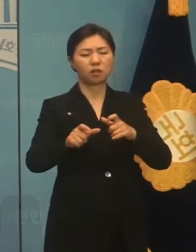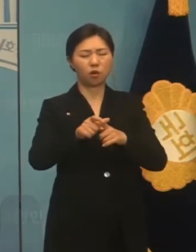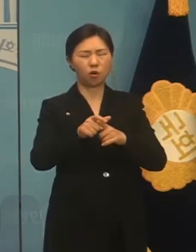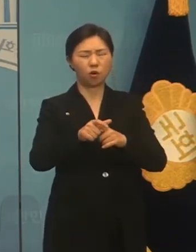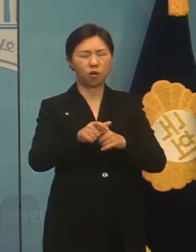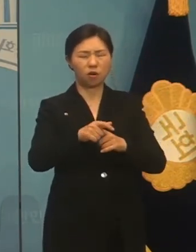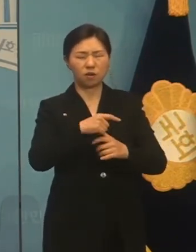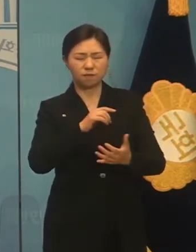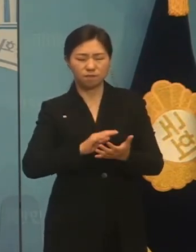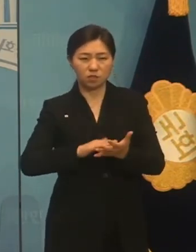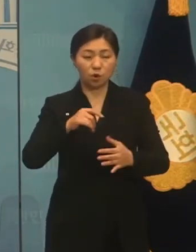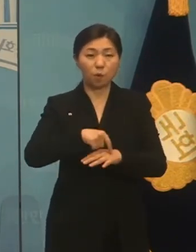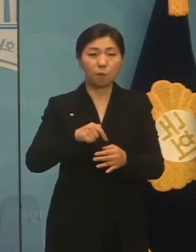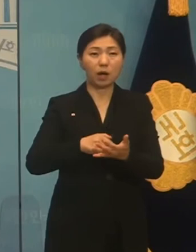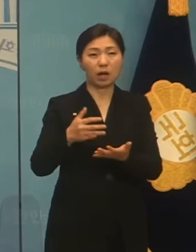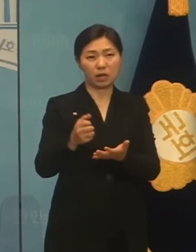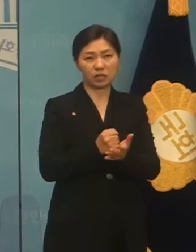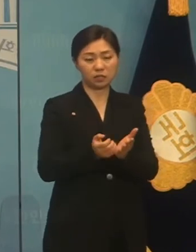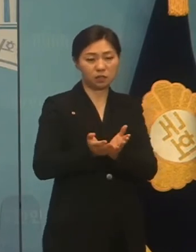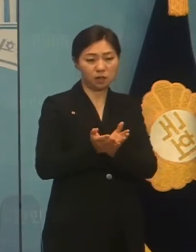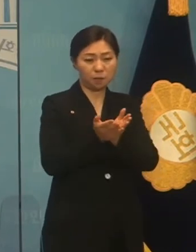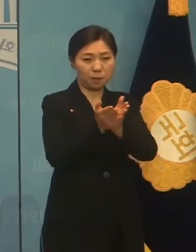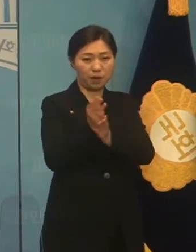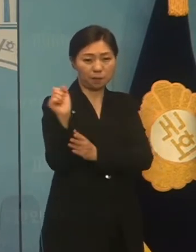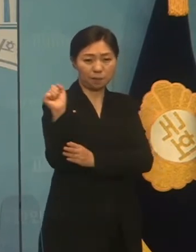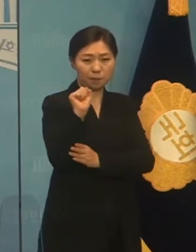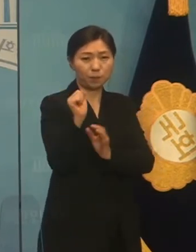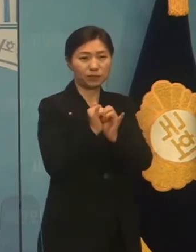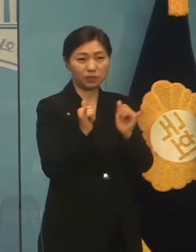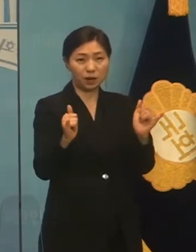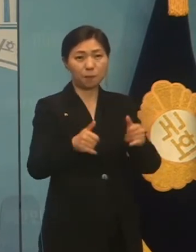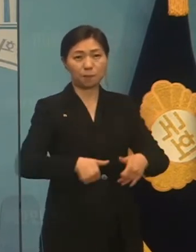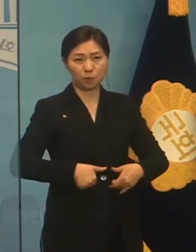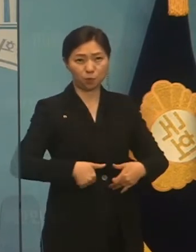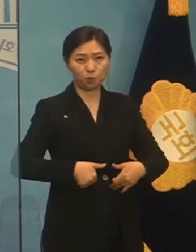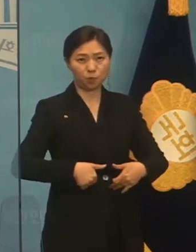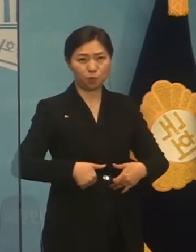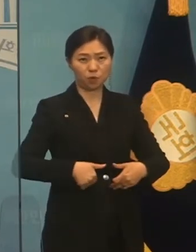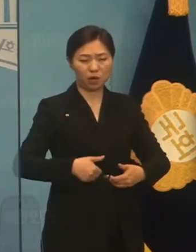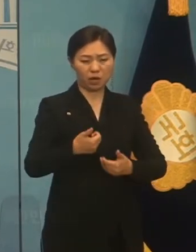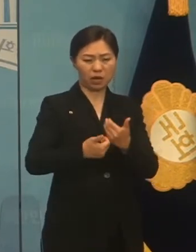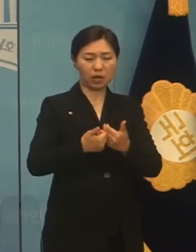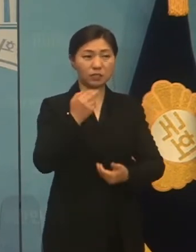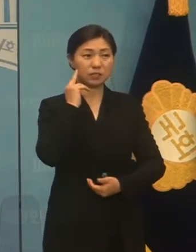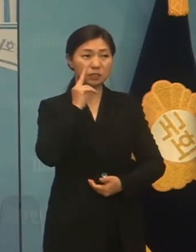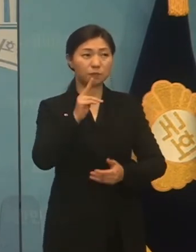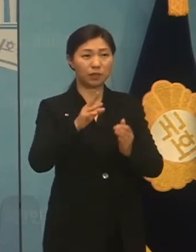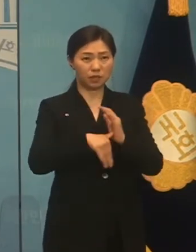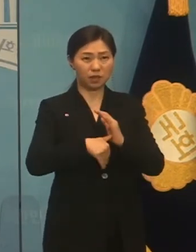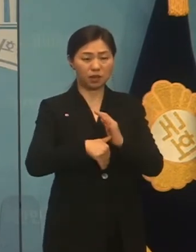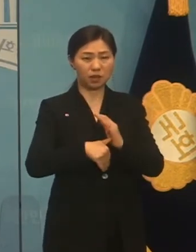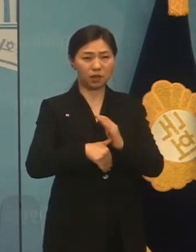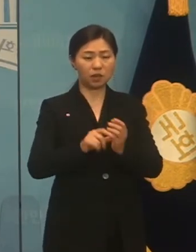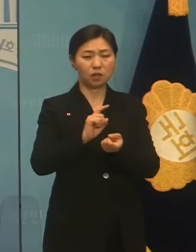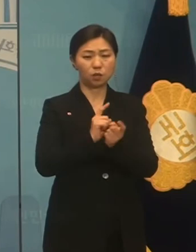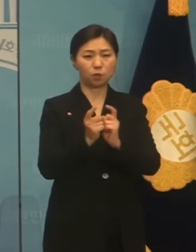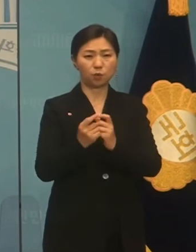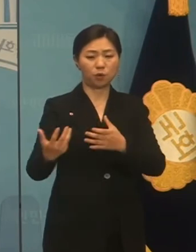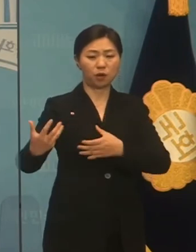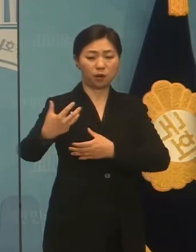선장이 필요합니다. 골이 깊을수록 포용력과 공감 능력을 갖춘